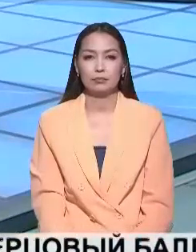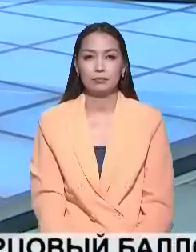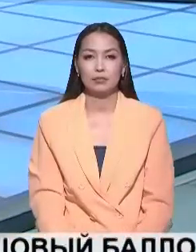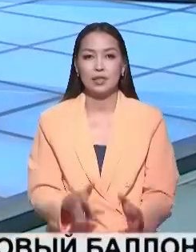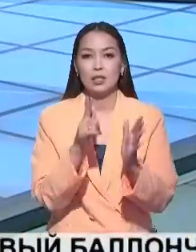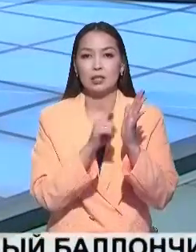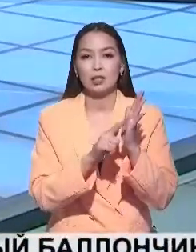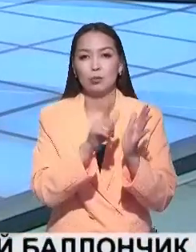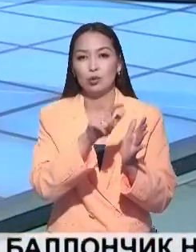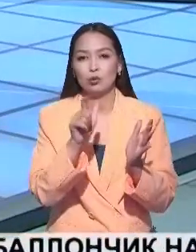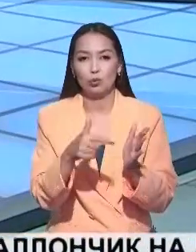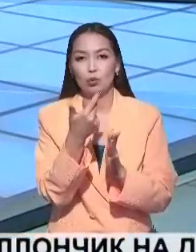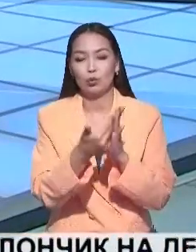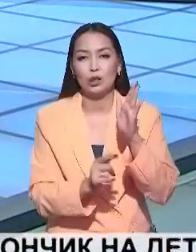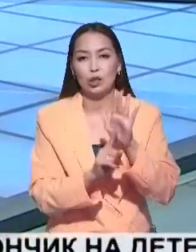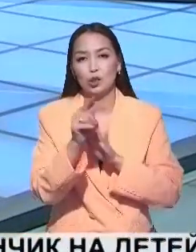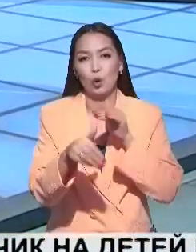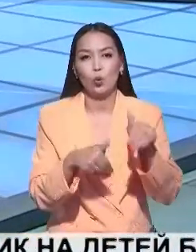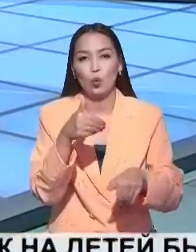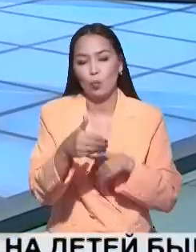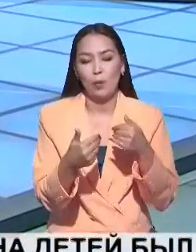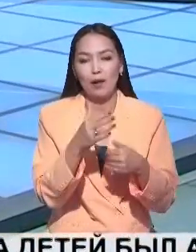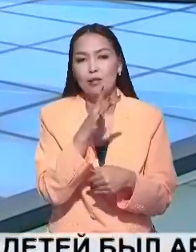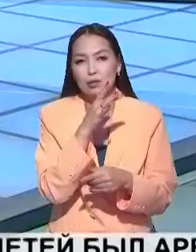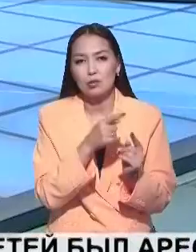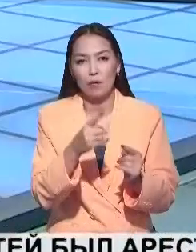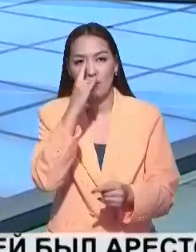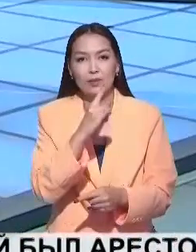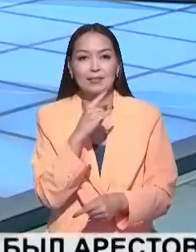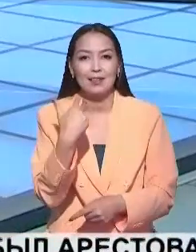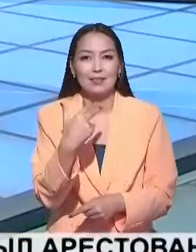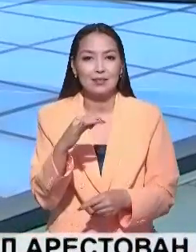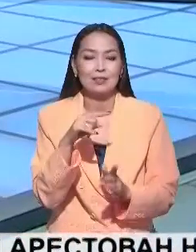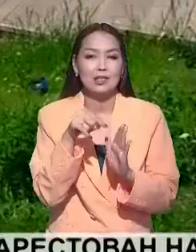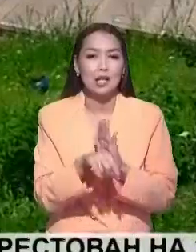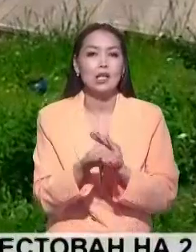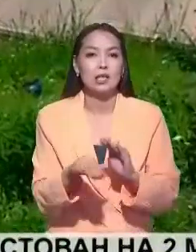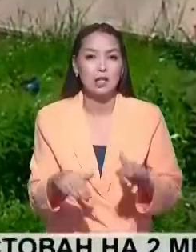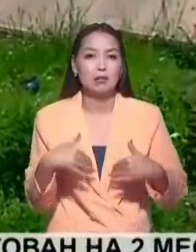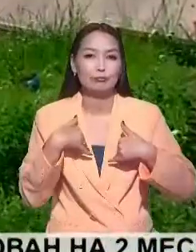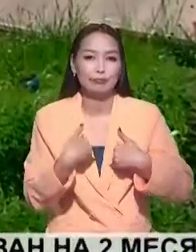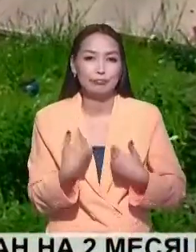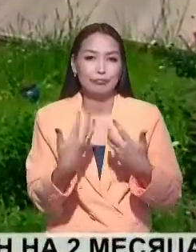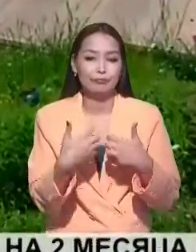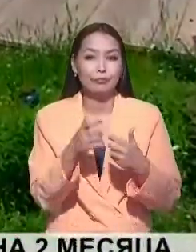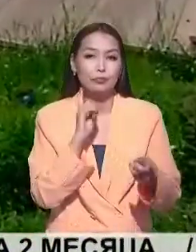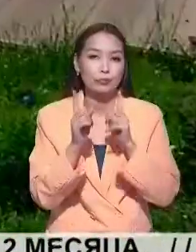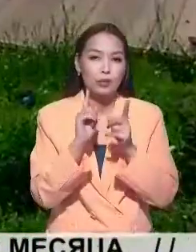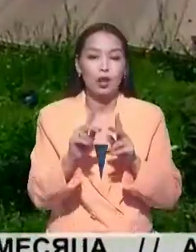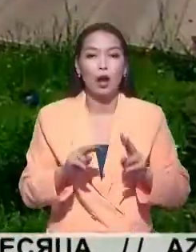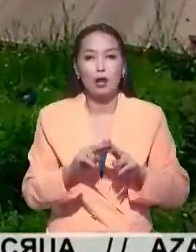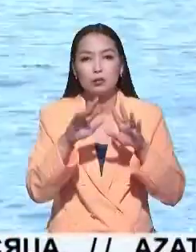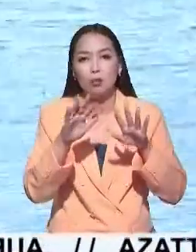70 человек утонуло с начала купального сезона в Казахстане. 30 из них – это дети. О печальной статистике на брифинге в Астане